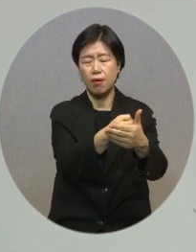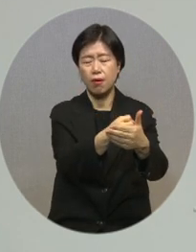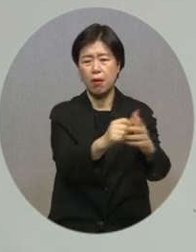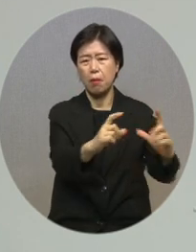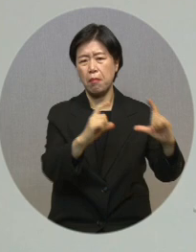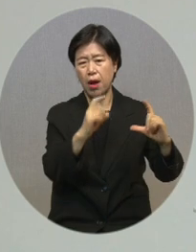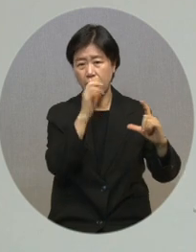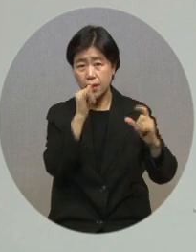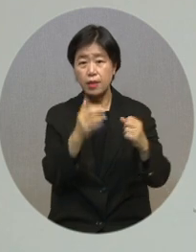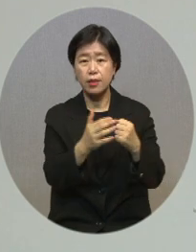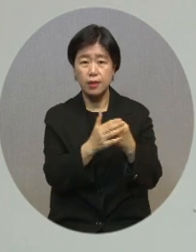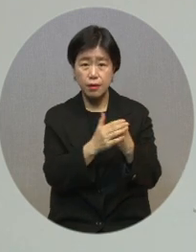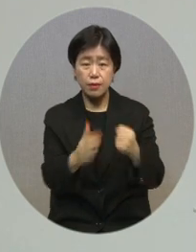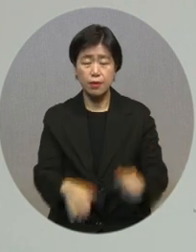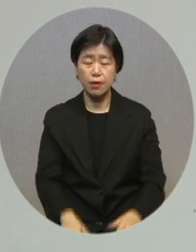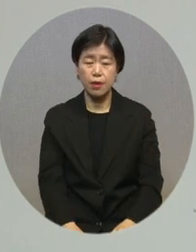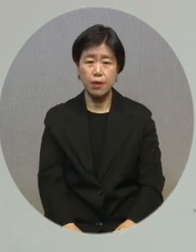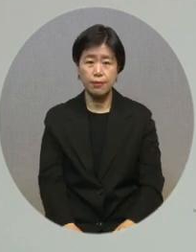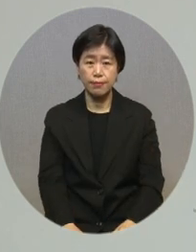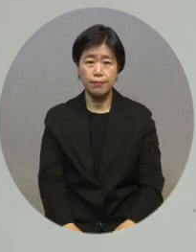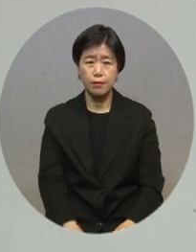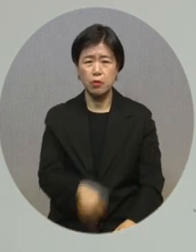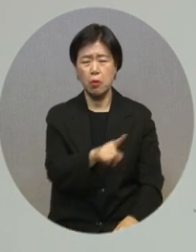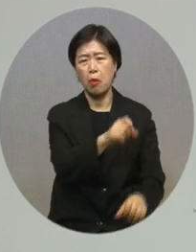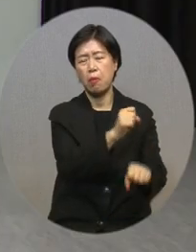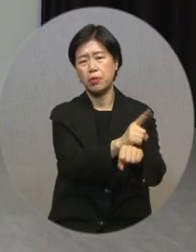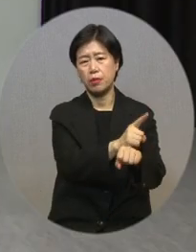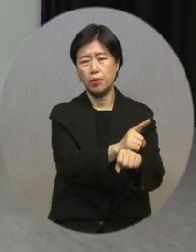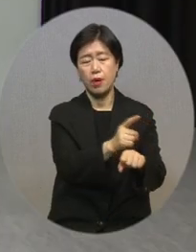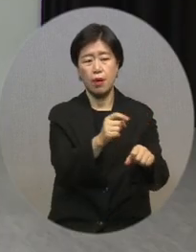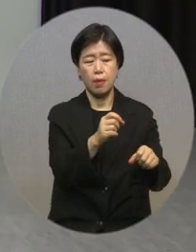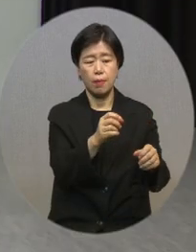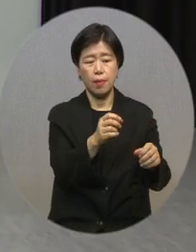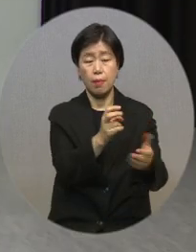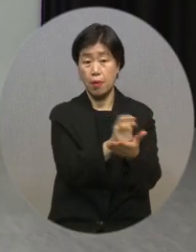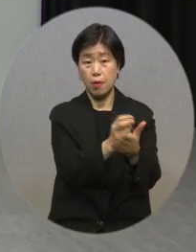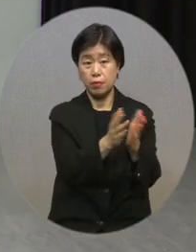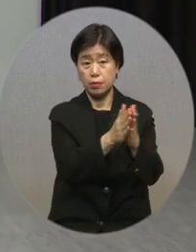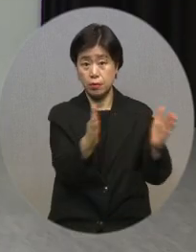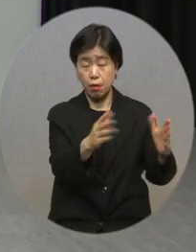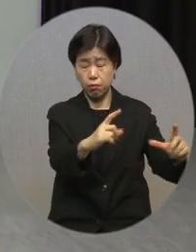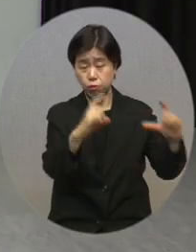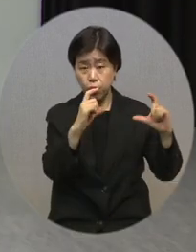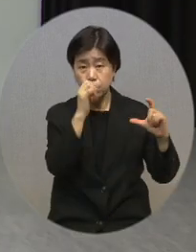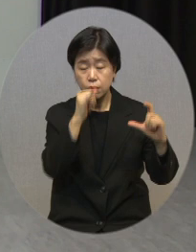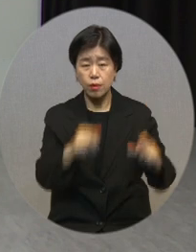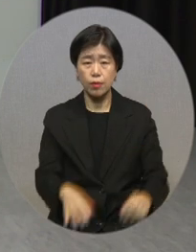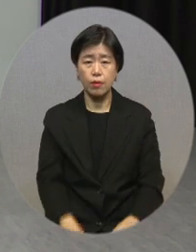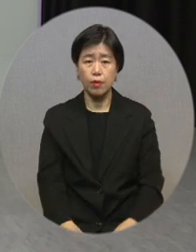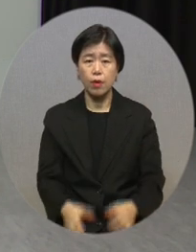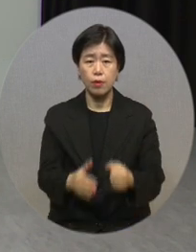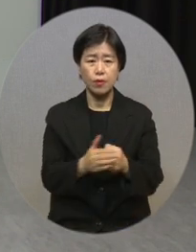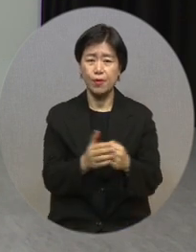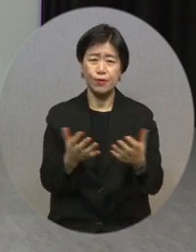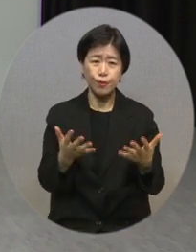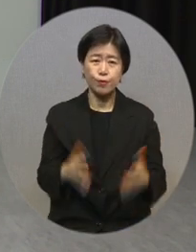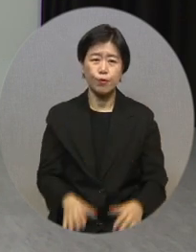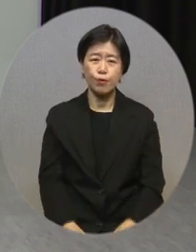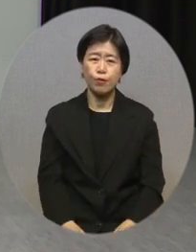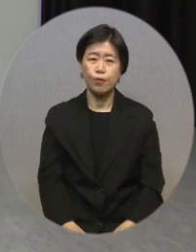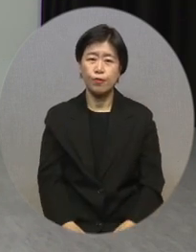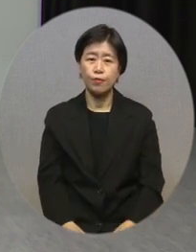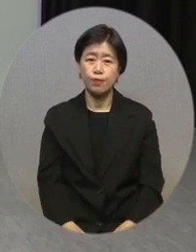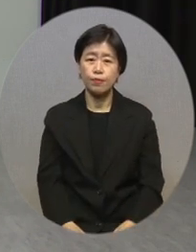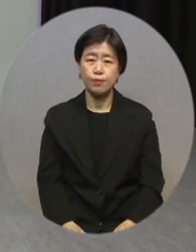사업장에 적용하도록 그렇게 결정을 한 바 있습니다. 그래서 저희들은 그 이 중대재해처벌법이